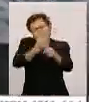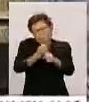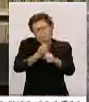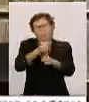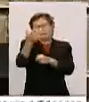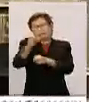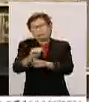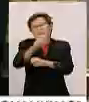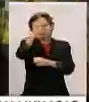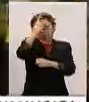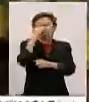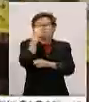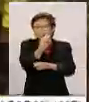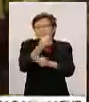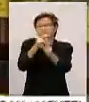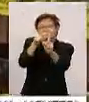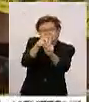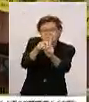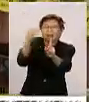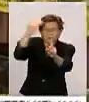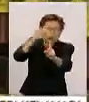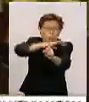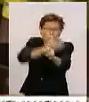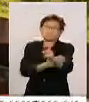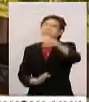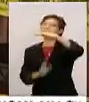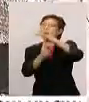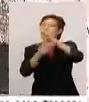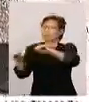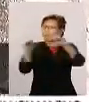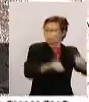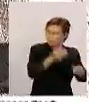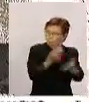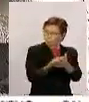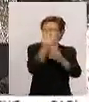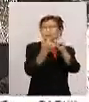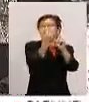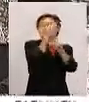Lim, hanya Datuk Seri Najib mempunyai kuasa untuk menghentikan pemindahan